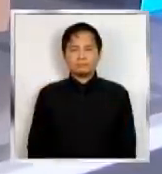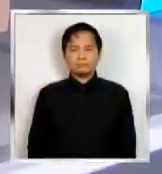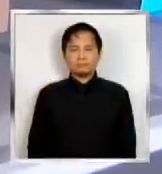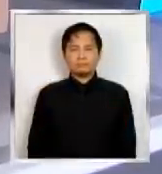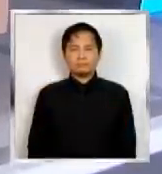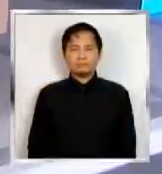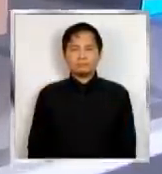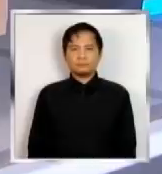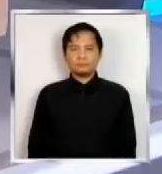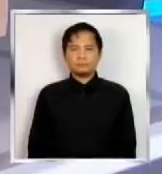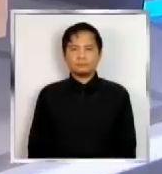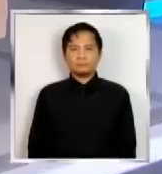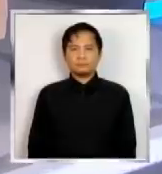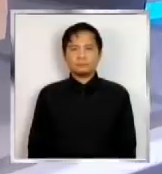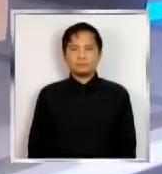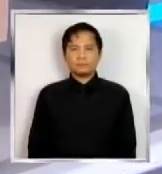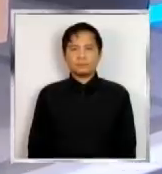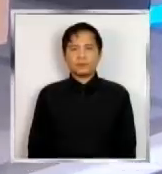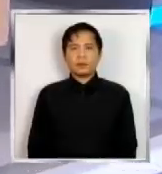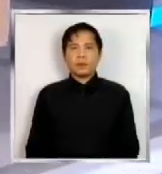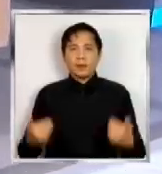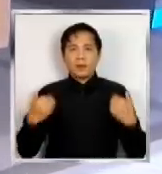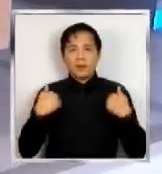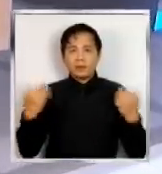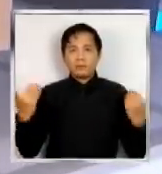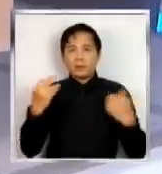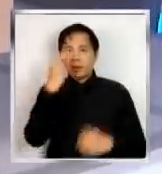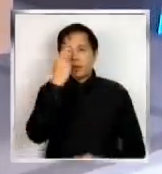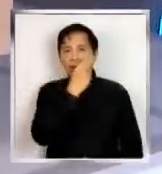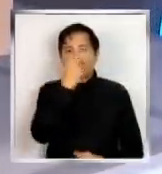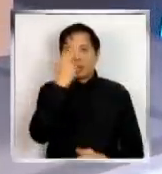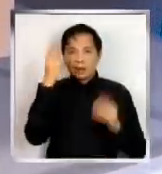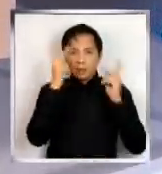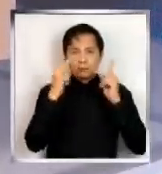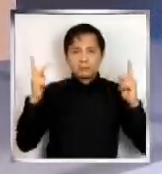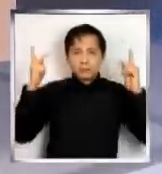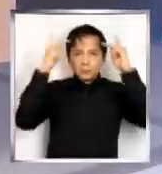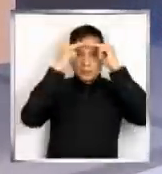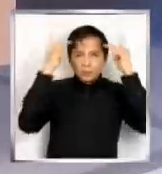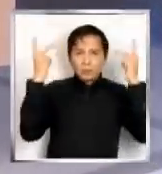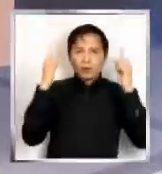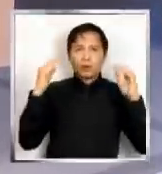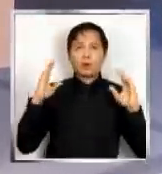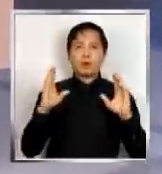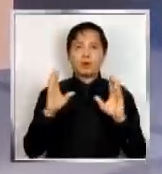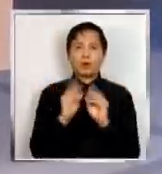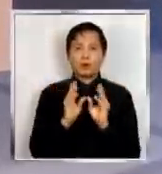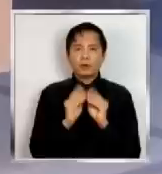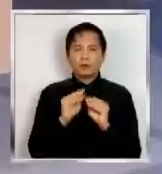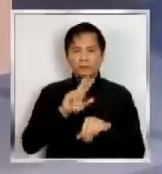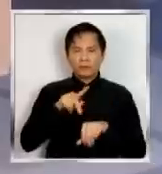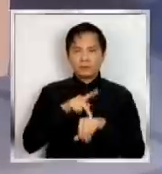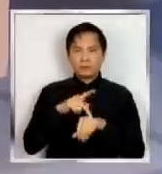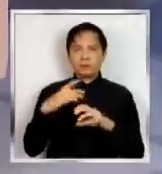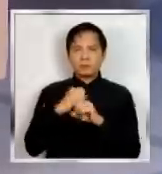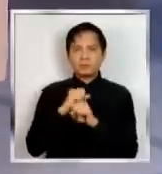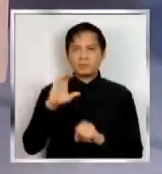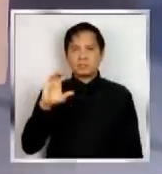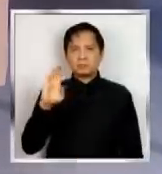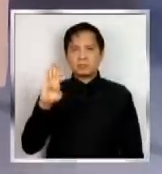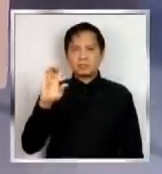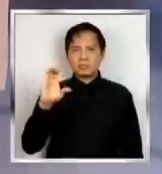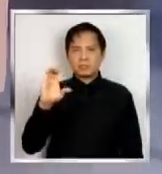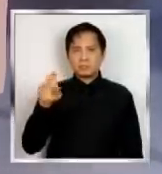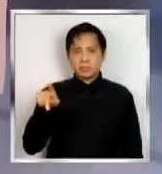Matapos umapela ang Catholic Bishops Conference of the Philippines o CBCP, pinayagan na po ng IATF ang mga misa